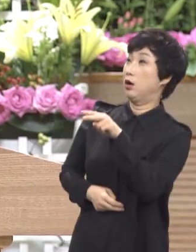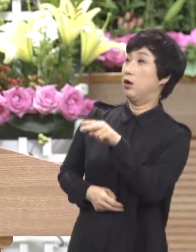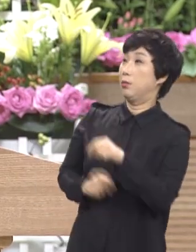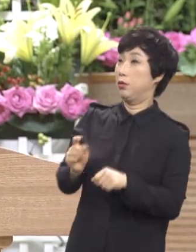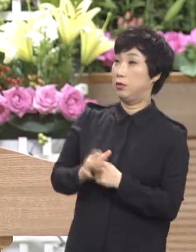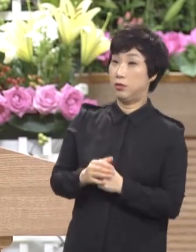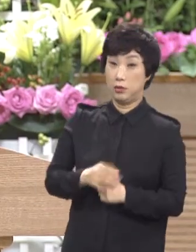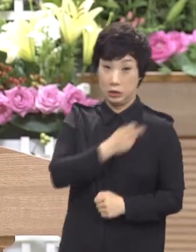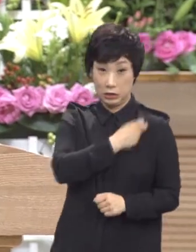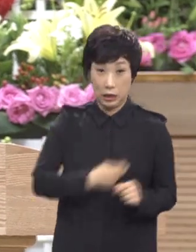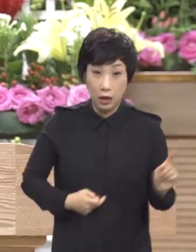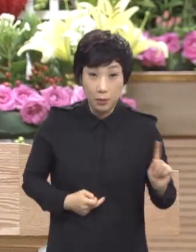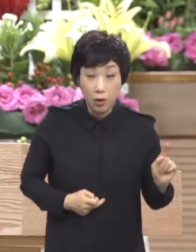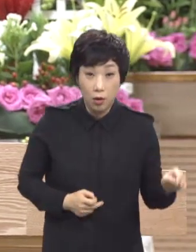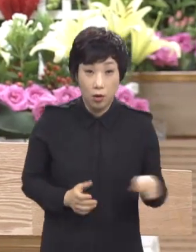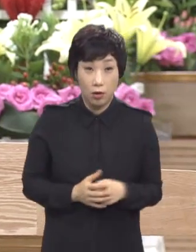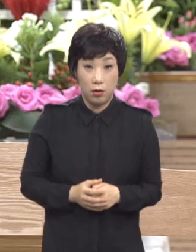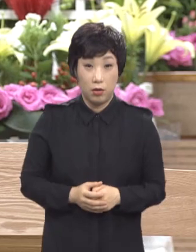제자들이